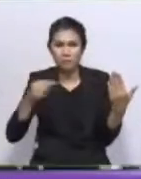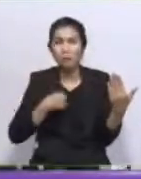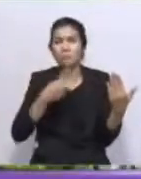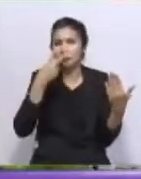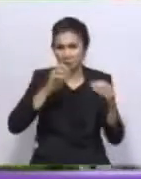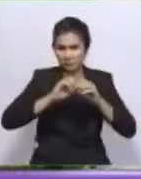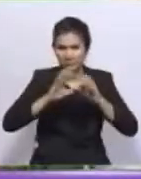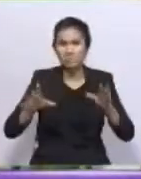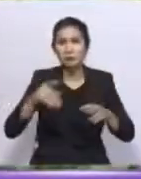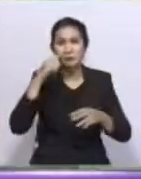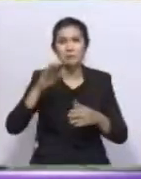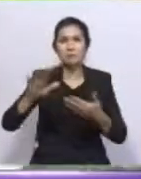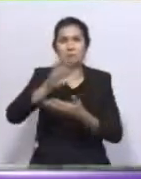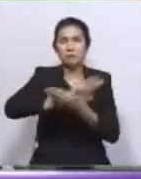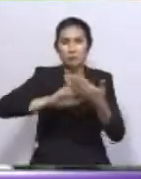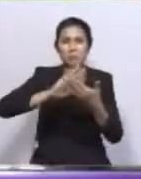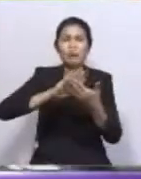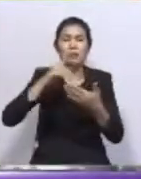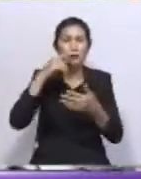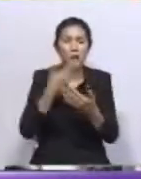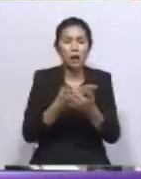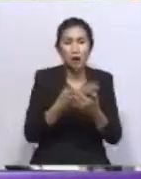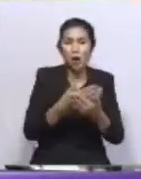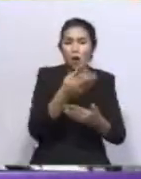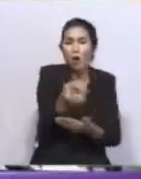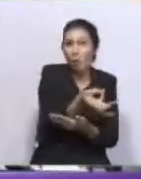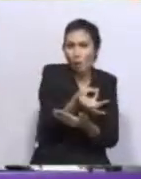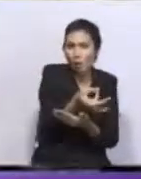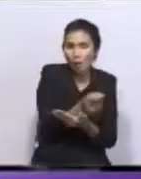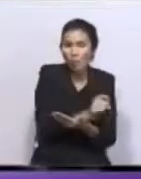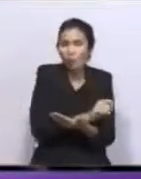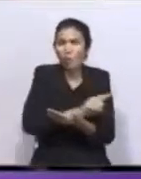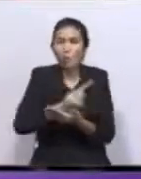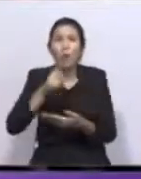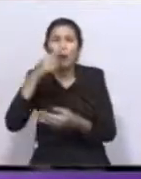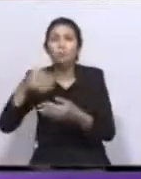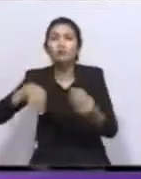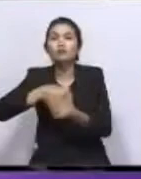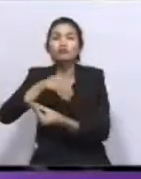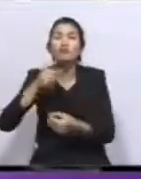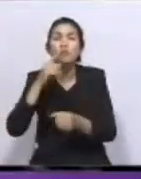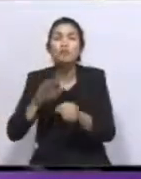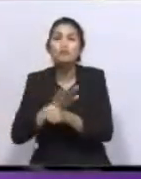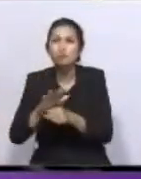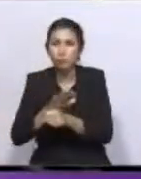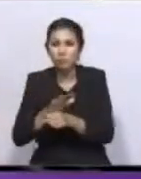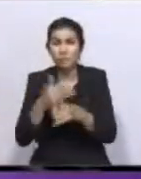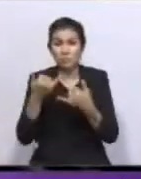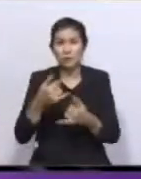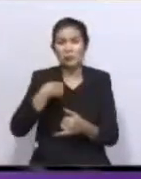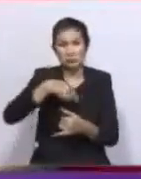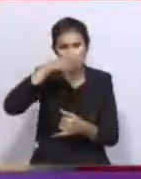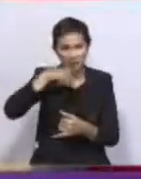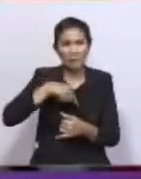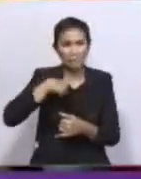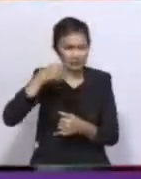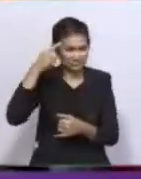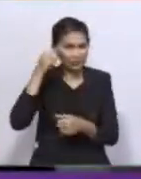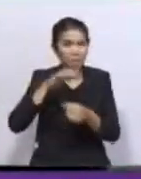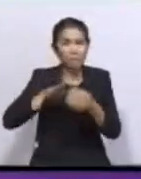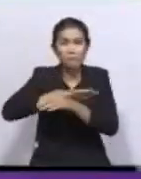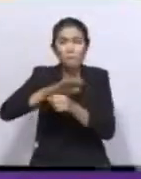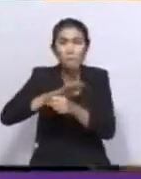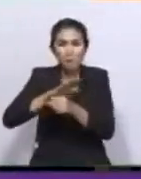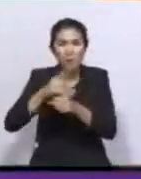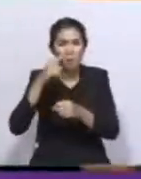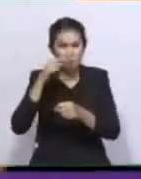งช่วงเปลี่ยนผ่านจากประเทศที่มีรายได้น้อยไปสู่ประเทศที่มีรายได้ปานกลางและการที่ไทยจะสามารถหลุดพ้นจากกับดักรายได้ปานกล